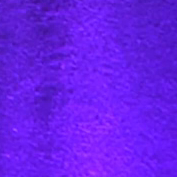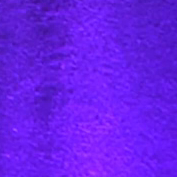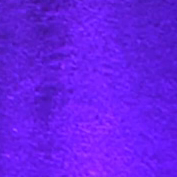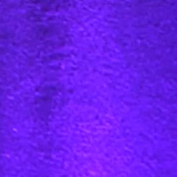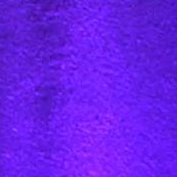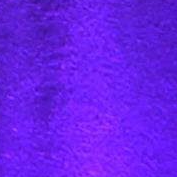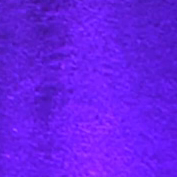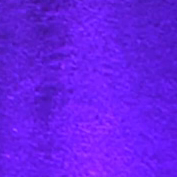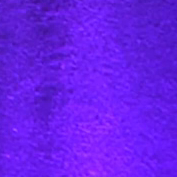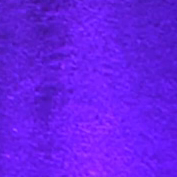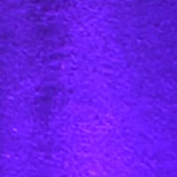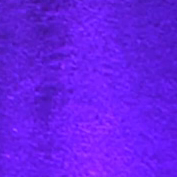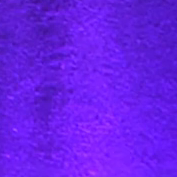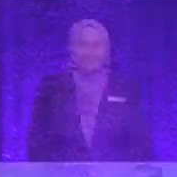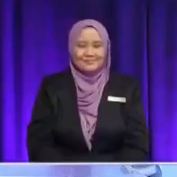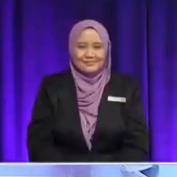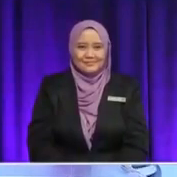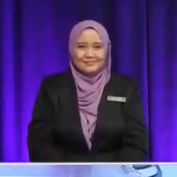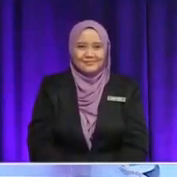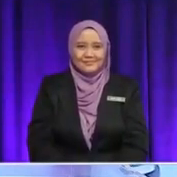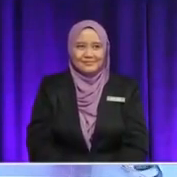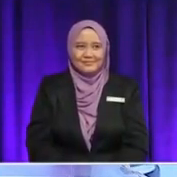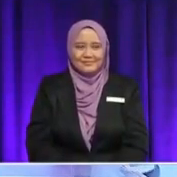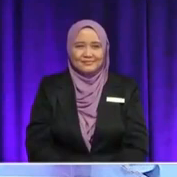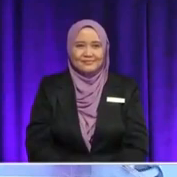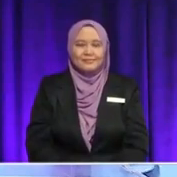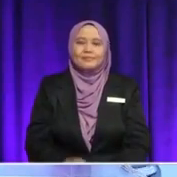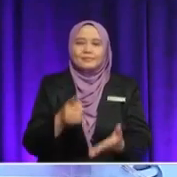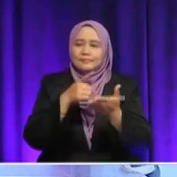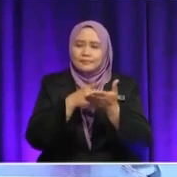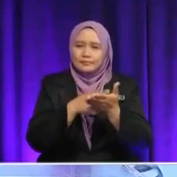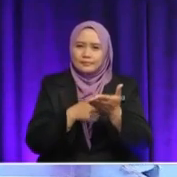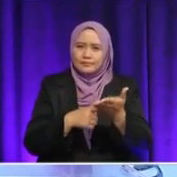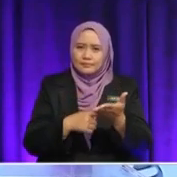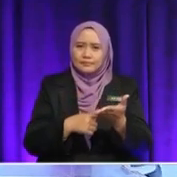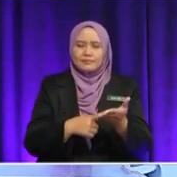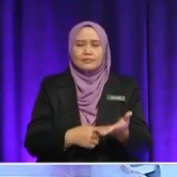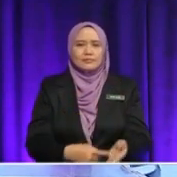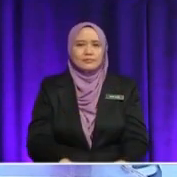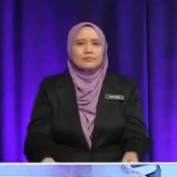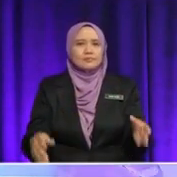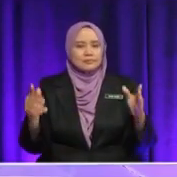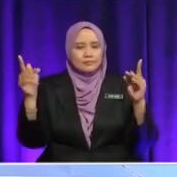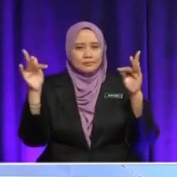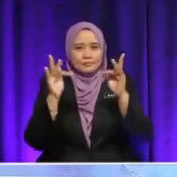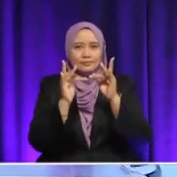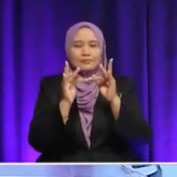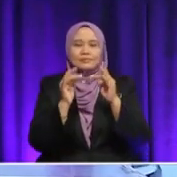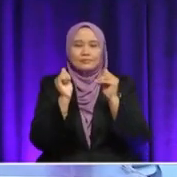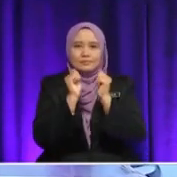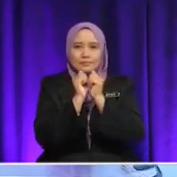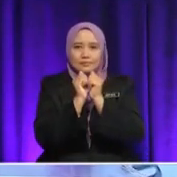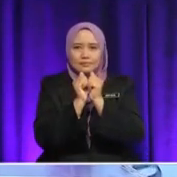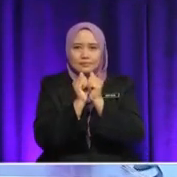Oke Ceko sebelum kita sangat naikkan berciuman apa kaitanya gini dengan kita punya mata pelajaran hari ini